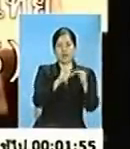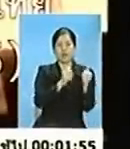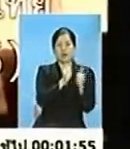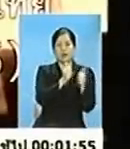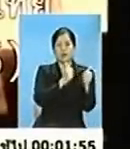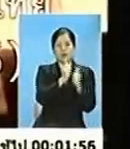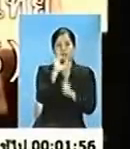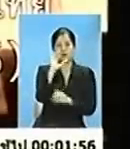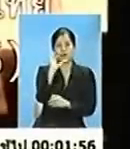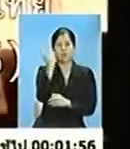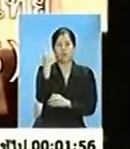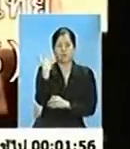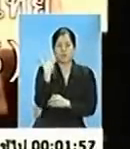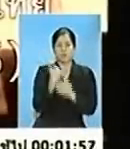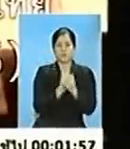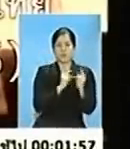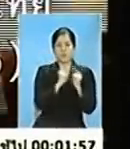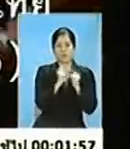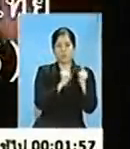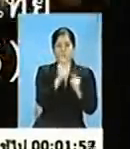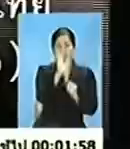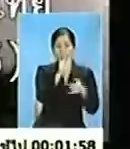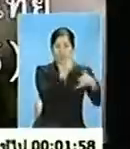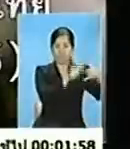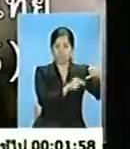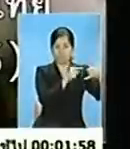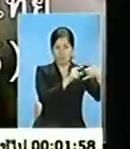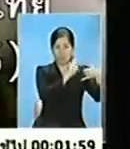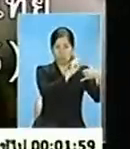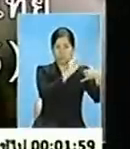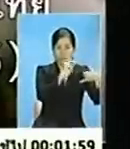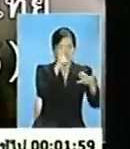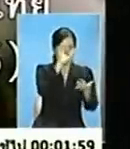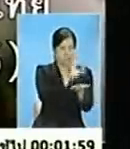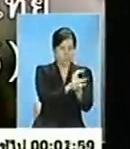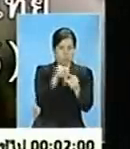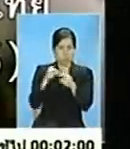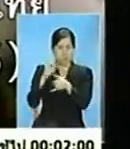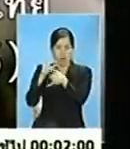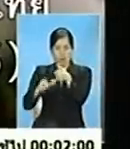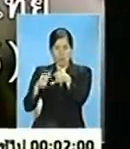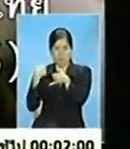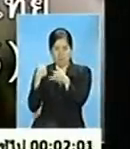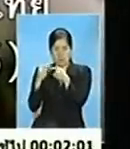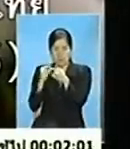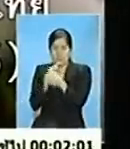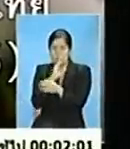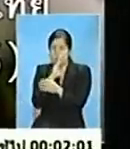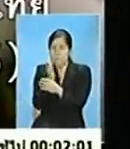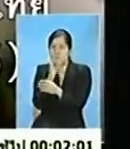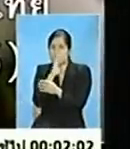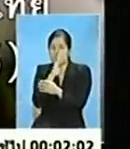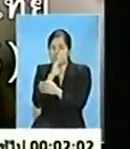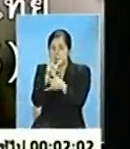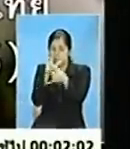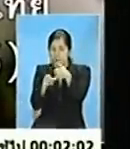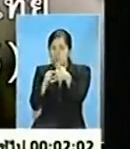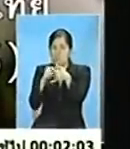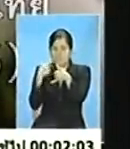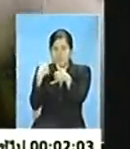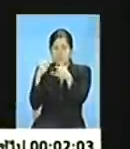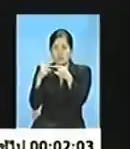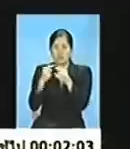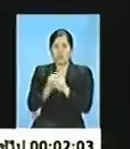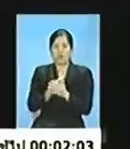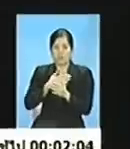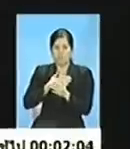อันนี้เป็นบทสนทนาระหว่างเจ้าหน้าที่ตม.กับสายชาวลาวของผมเข้าไปที่ช่อง5ตอนนี้เข้าไปเพื่อจะไปข